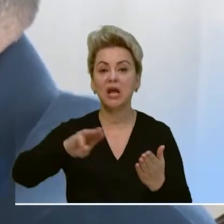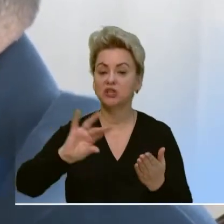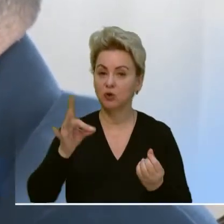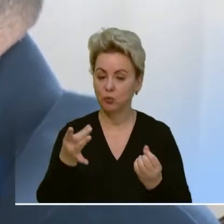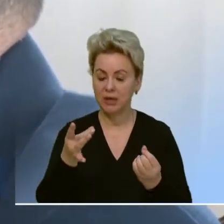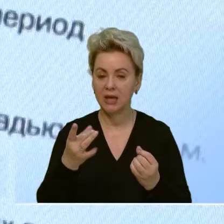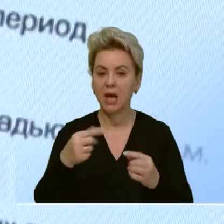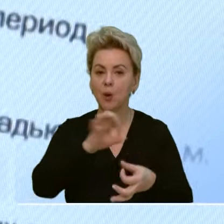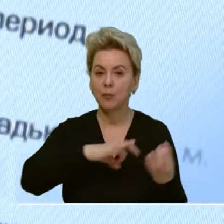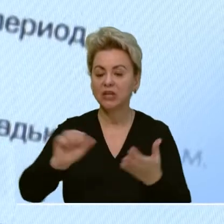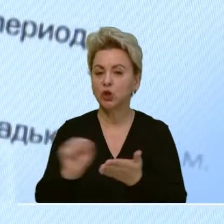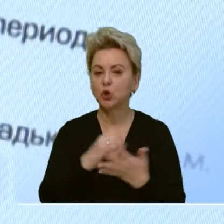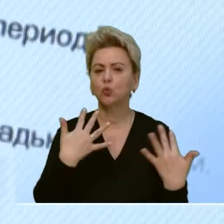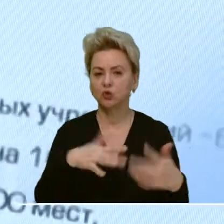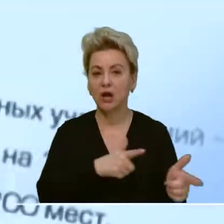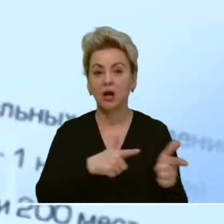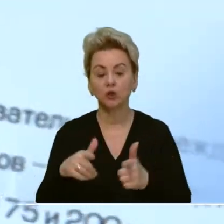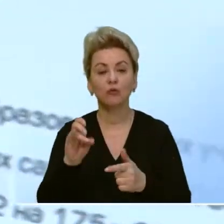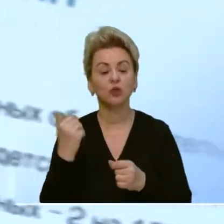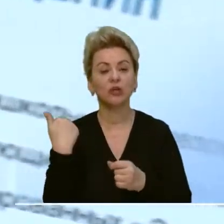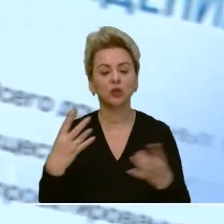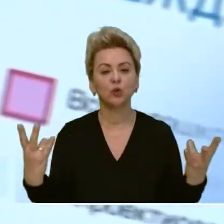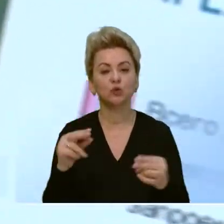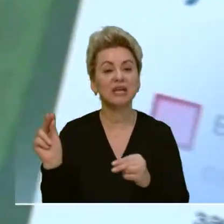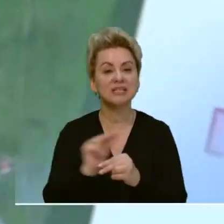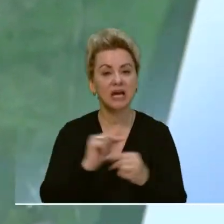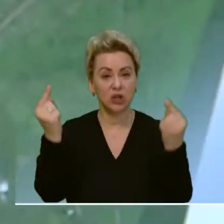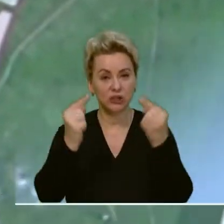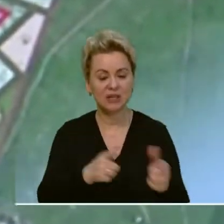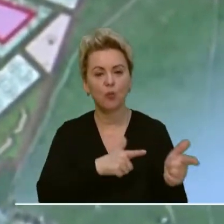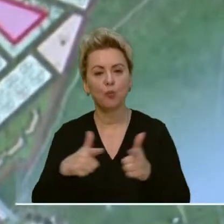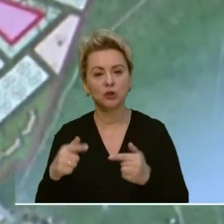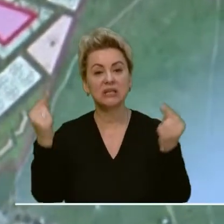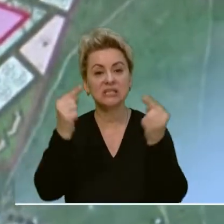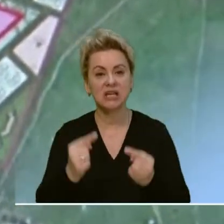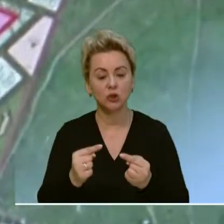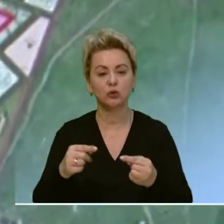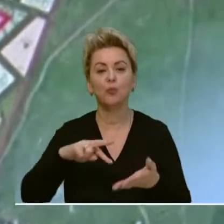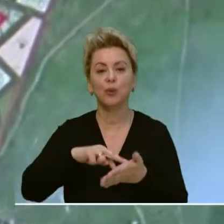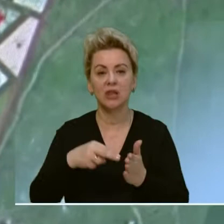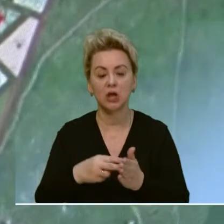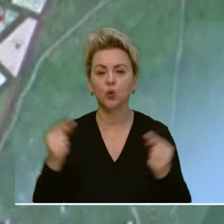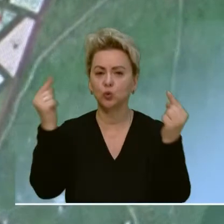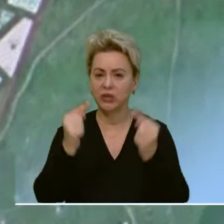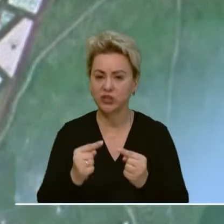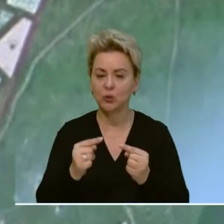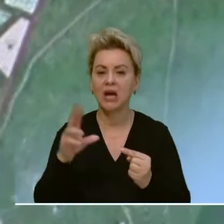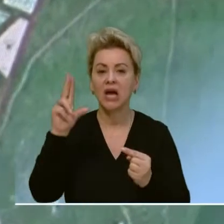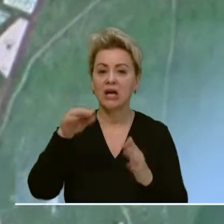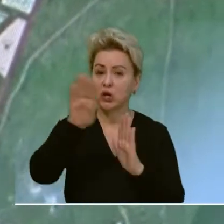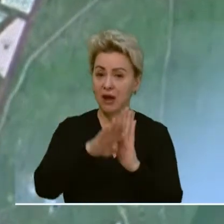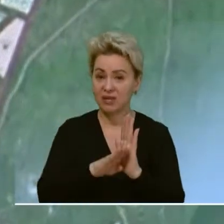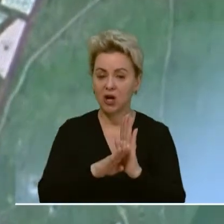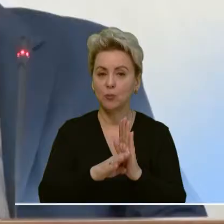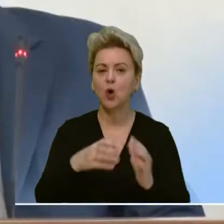миллиардов рублей. Проектная документация уже разработана, но ее нужно скорректировать. Подготовить согласованную дорожную карту с уточненным календарным